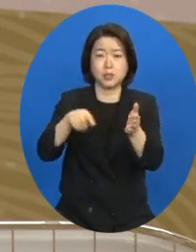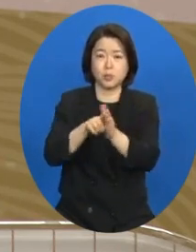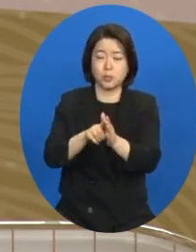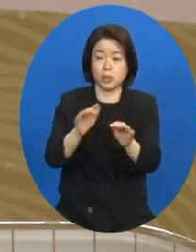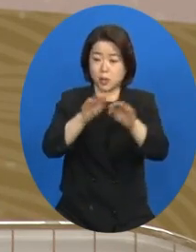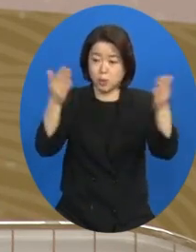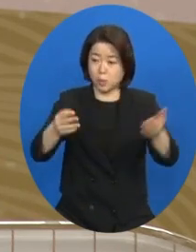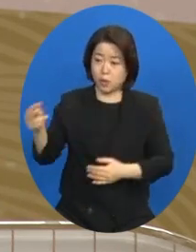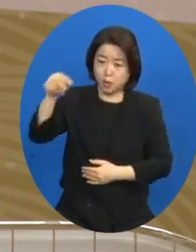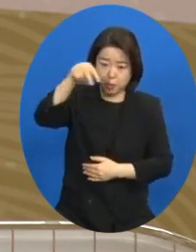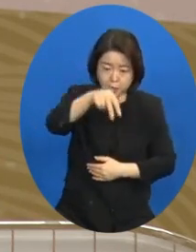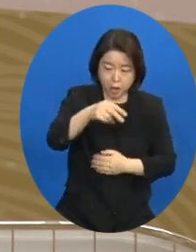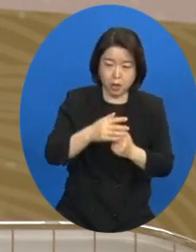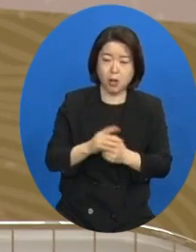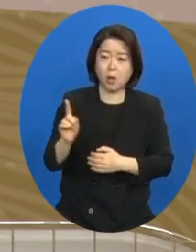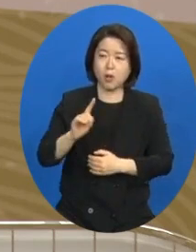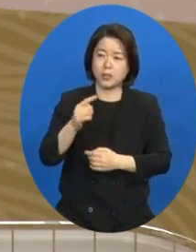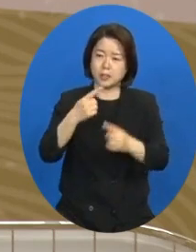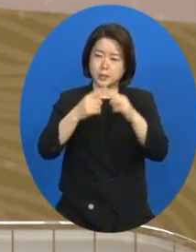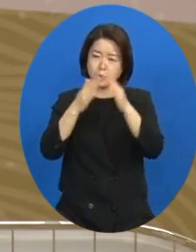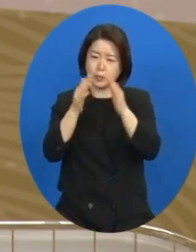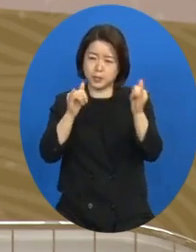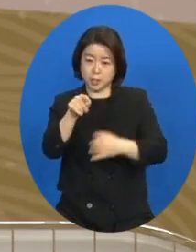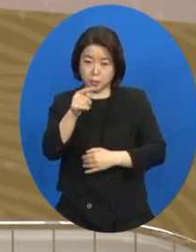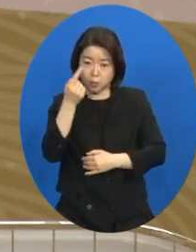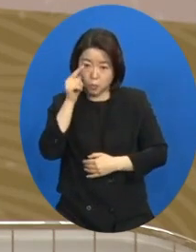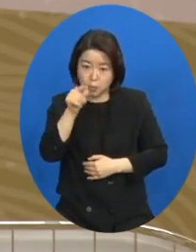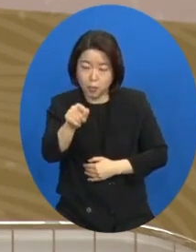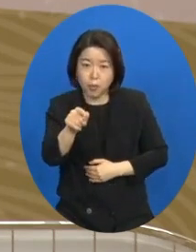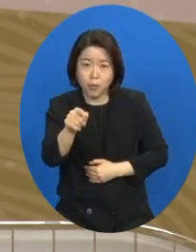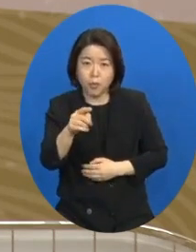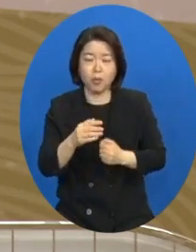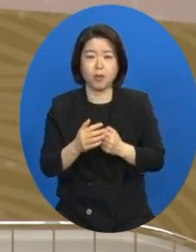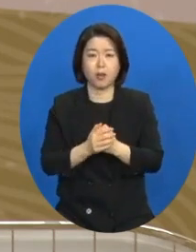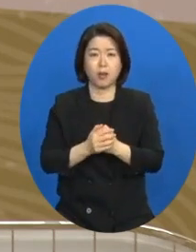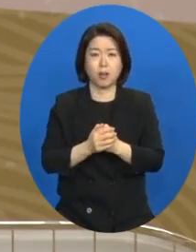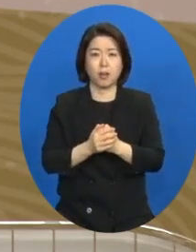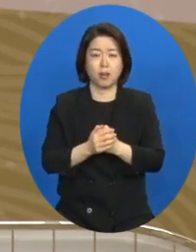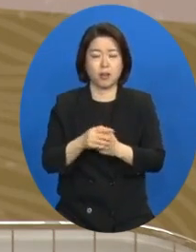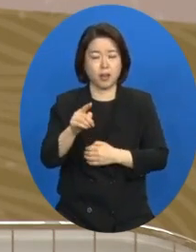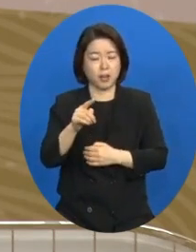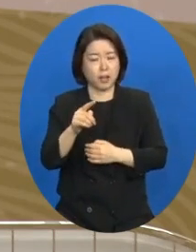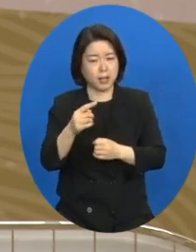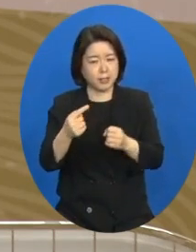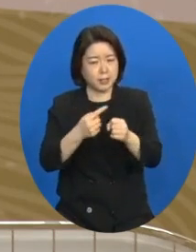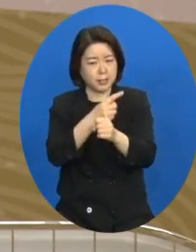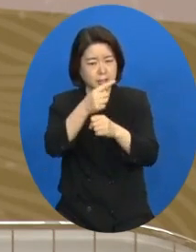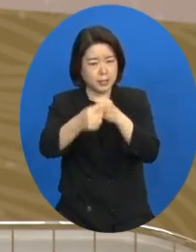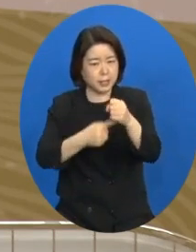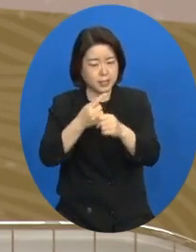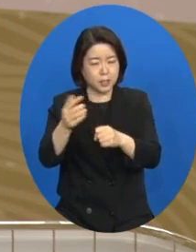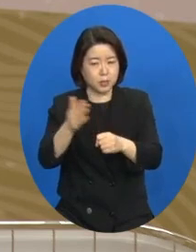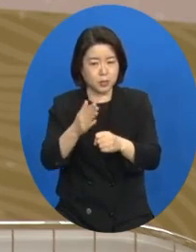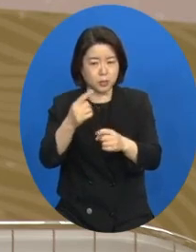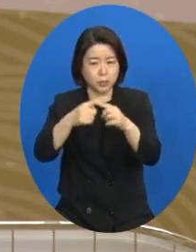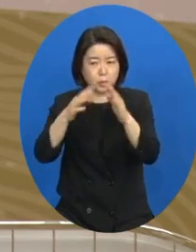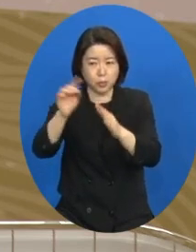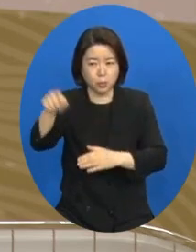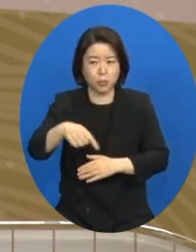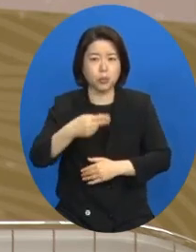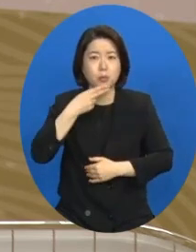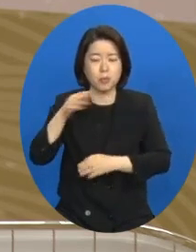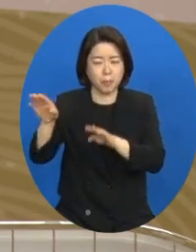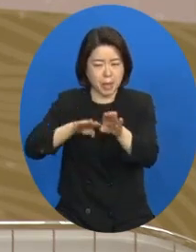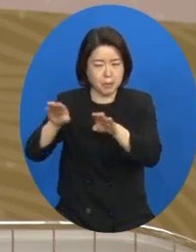어느 교회는 한 사람의 눈에 닭도 이 드려요 한일전 정도쯤 교회를 안 나오신 분이셨어요